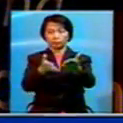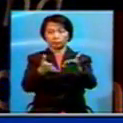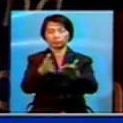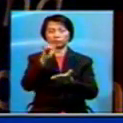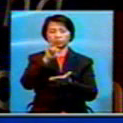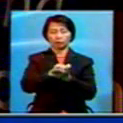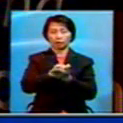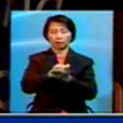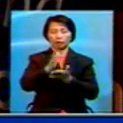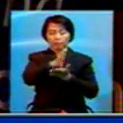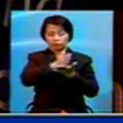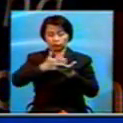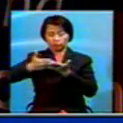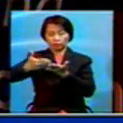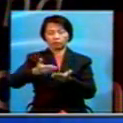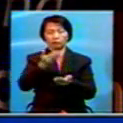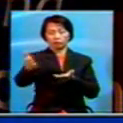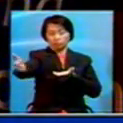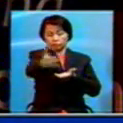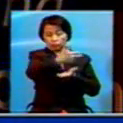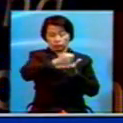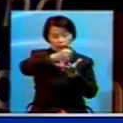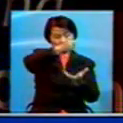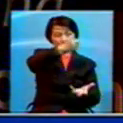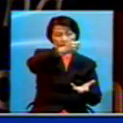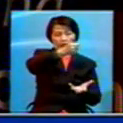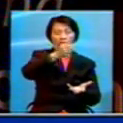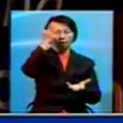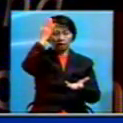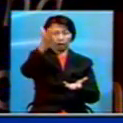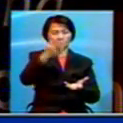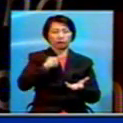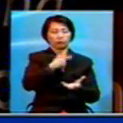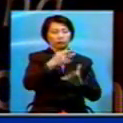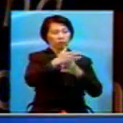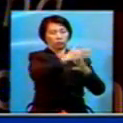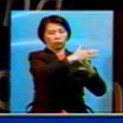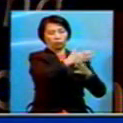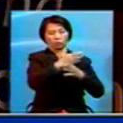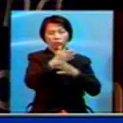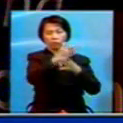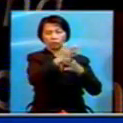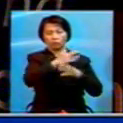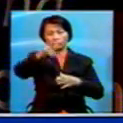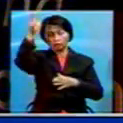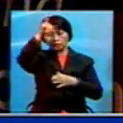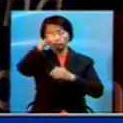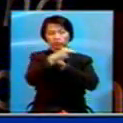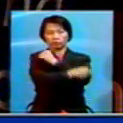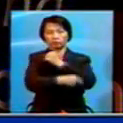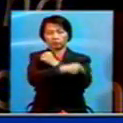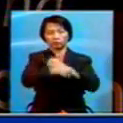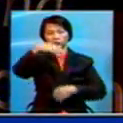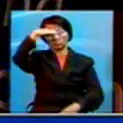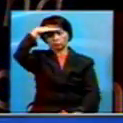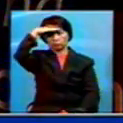bahawa sebahagian daripada hasil itu akan kita kongsi dengan kerajaan Negeri